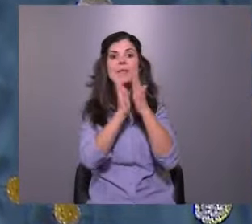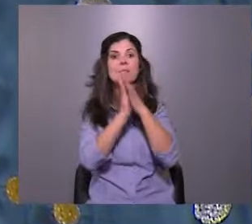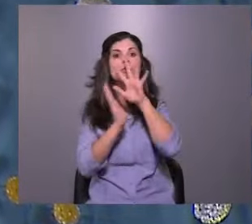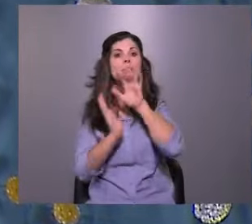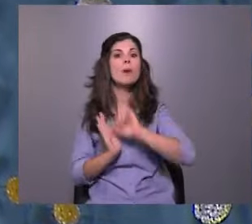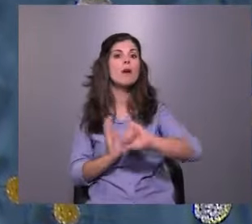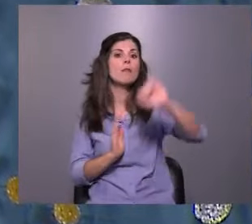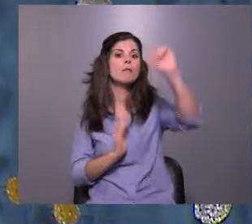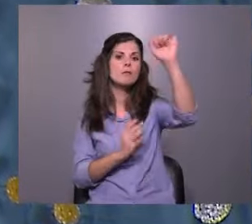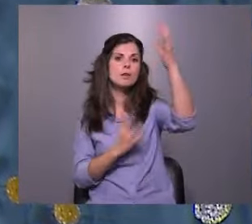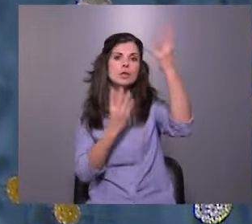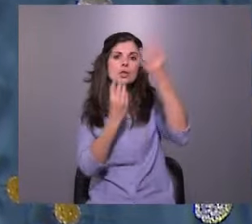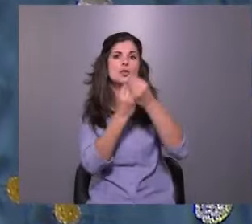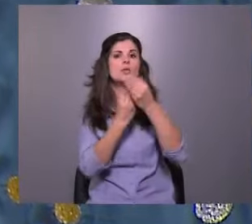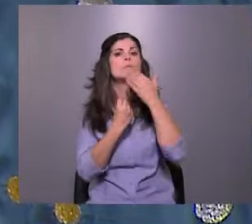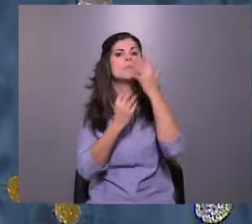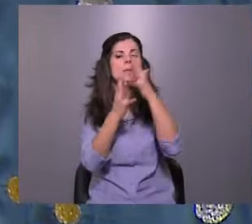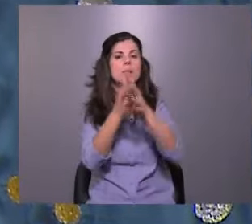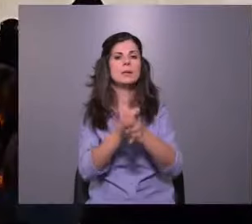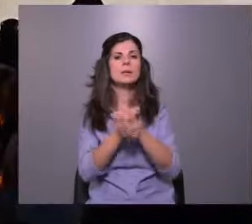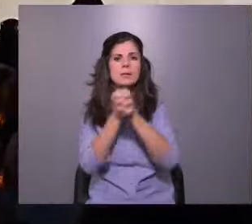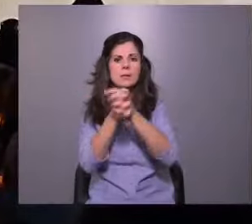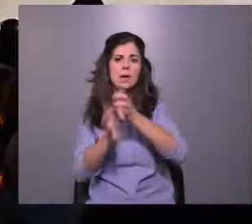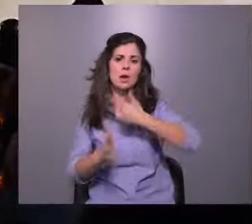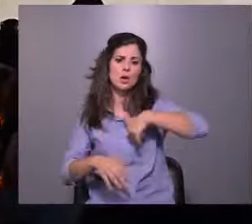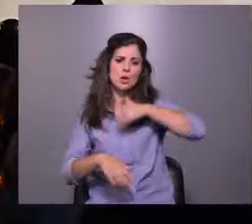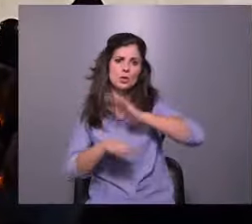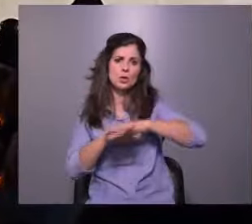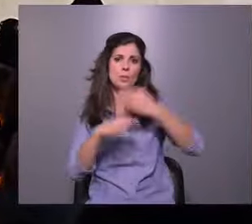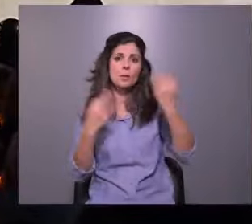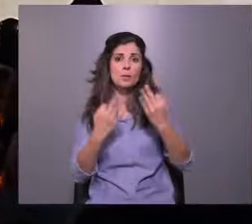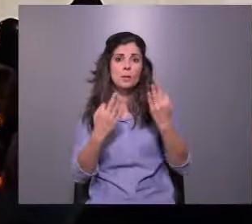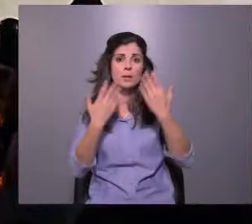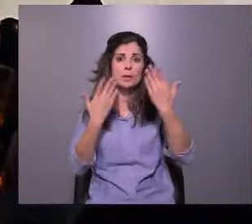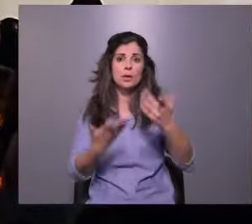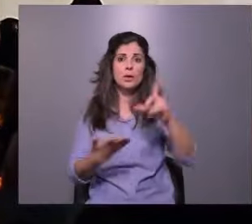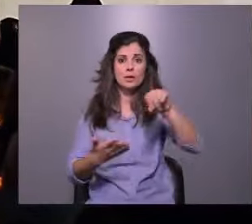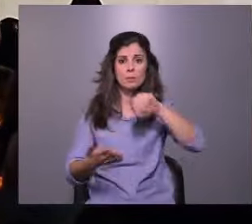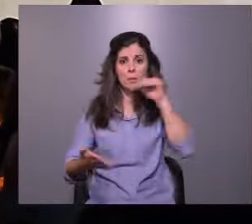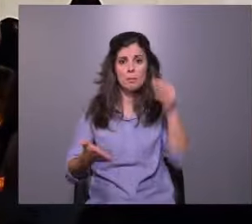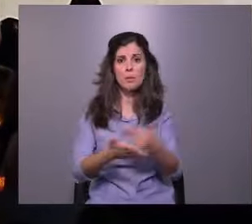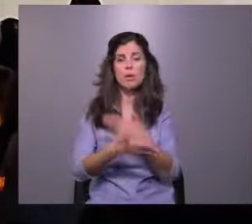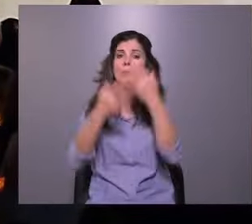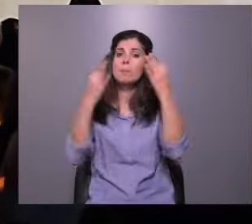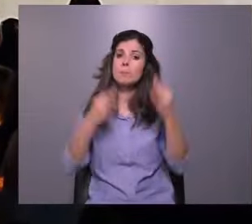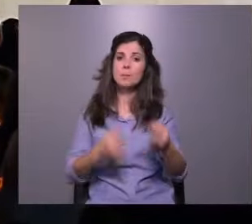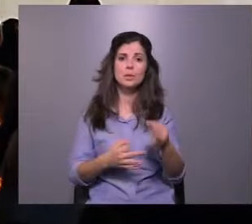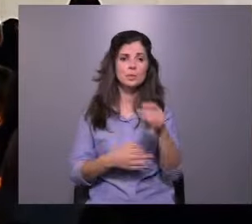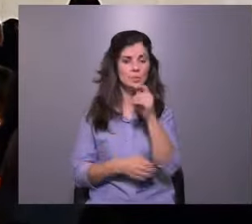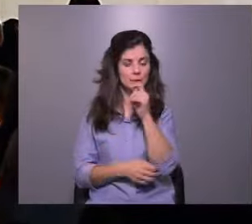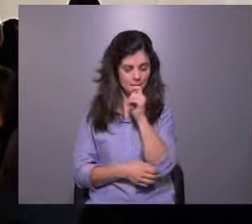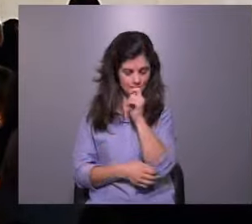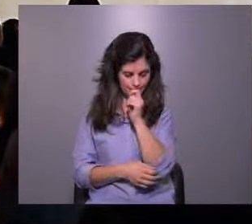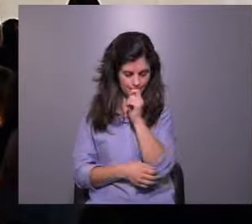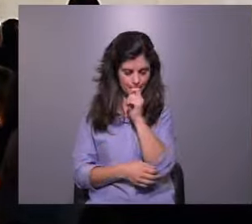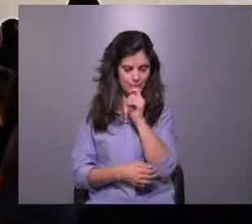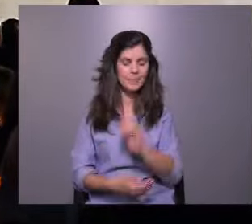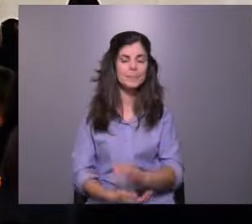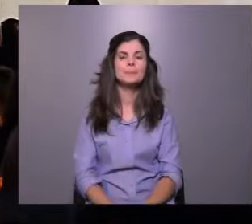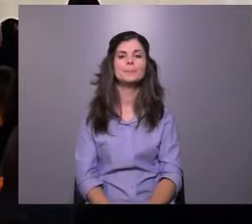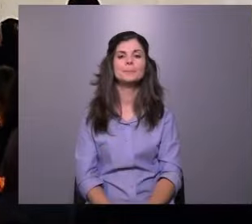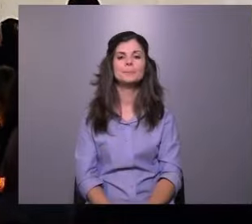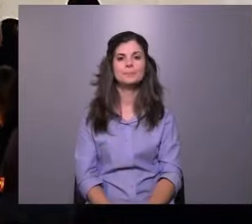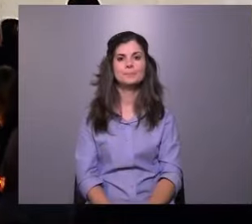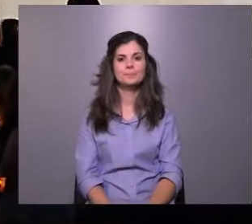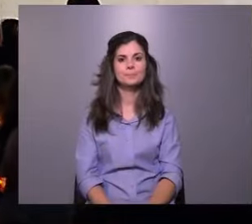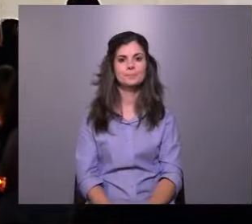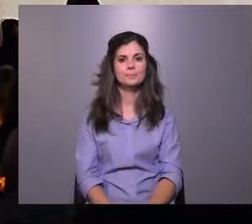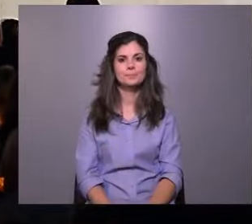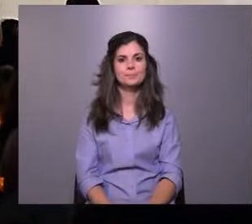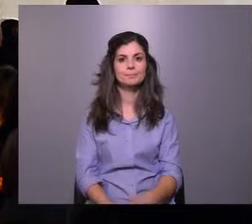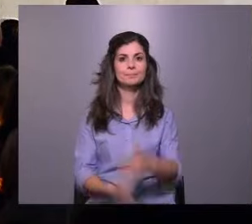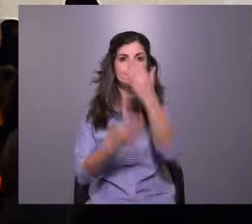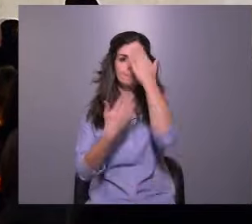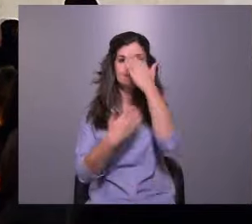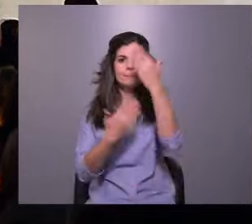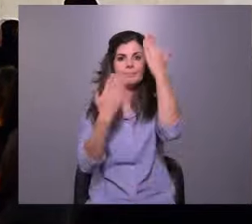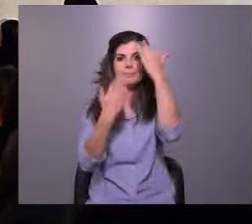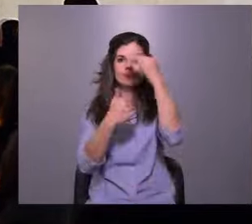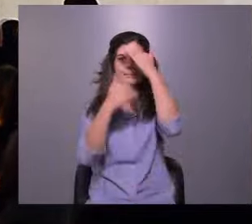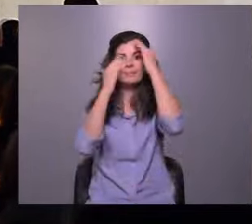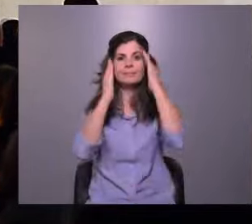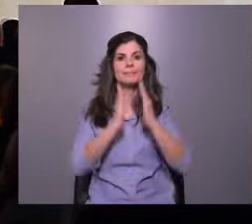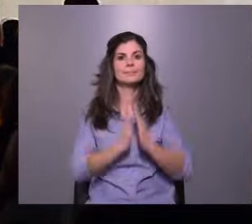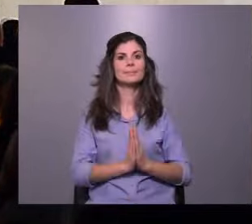Gegrüßet seist du, Maria, voll der Gnade, der Herr ist mit dir. Du bist gebenedeit unter den Frauen,